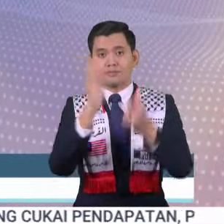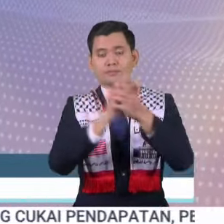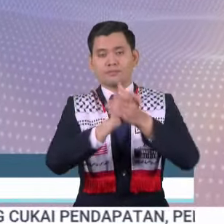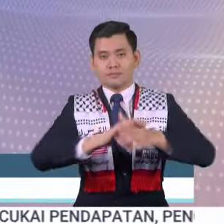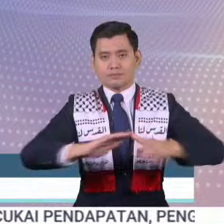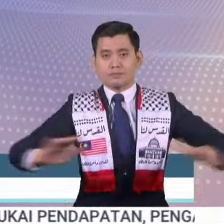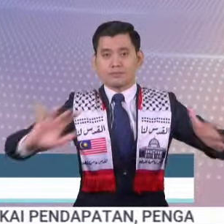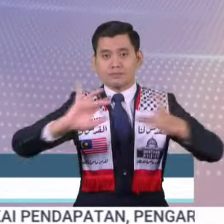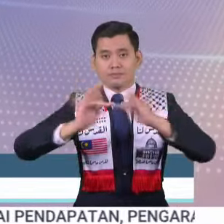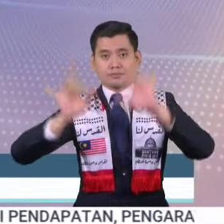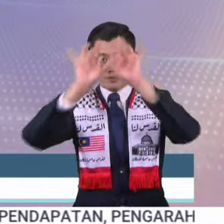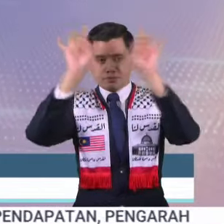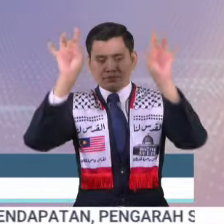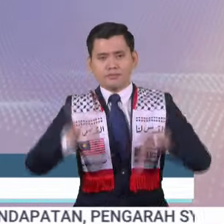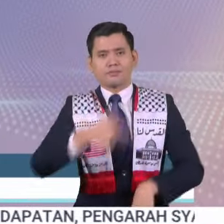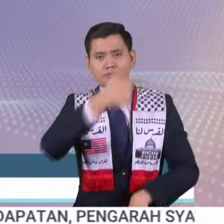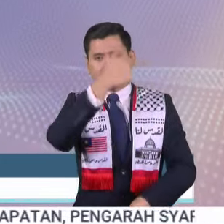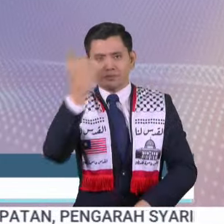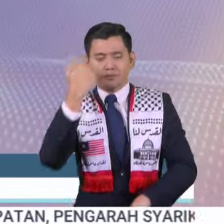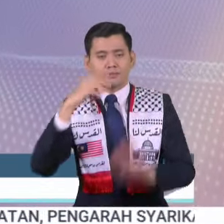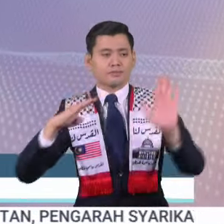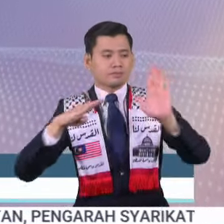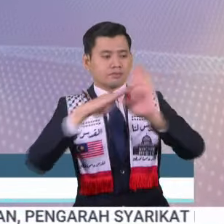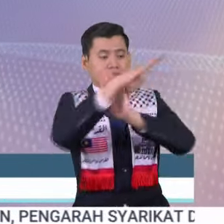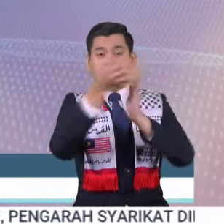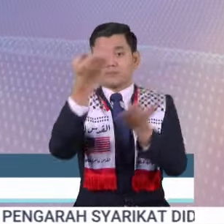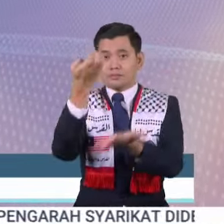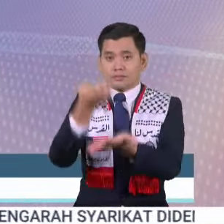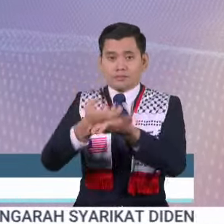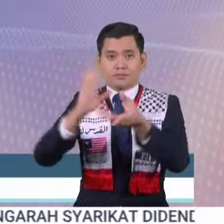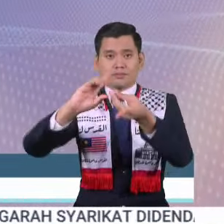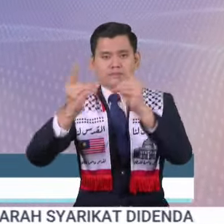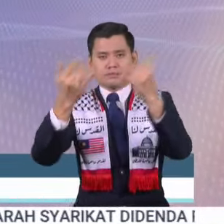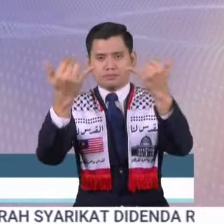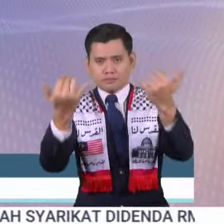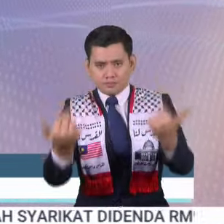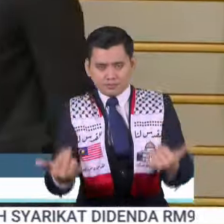sentiasa diuji berikutan pertumbuhan ekonomi digital yang berkembang